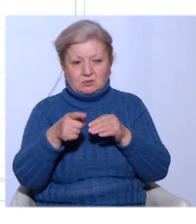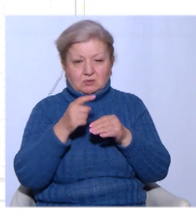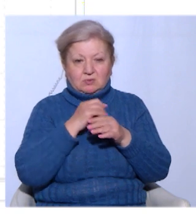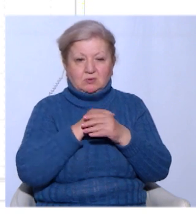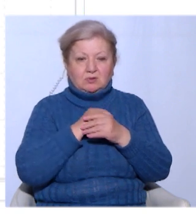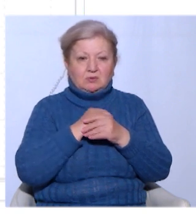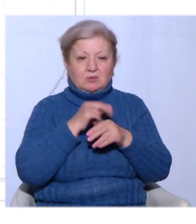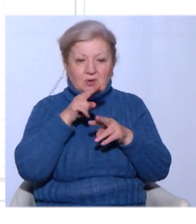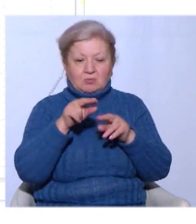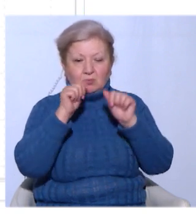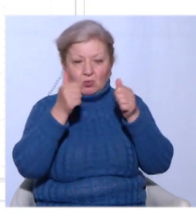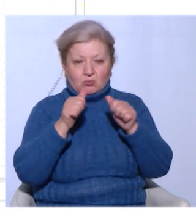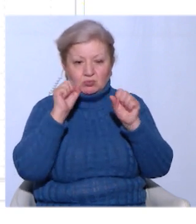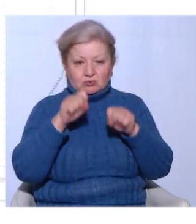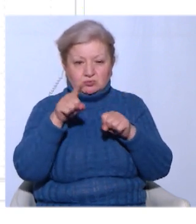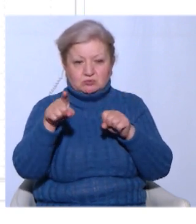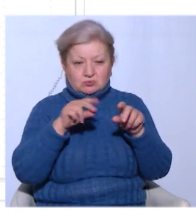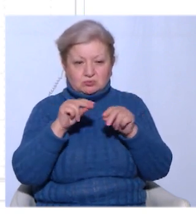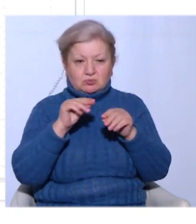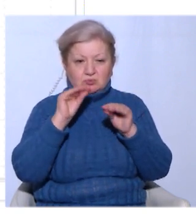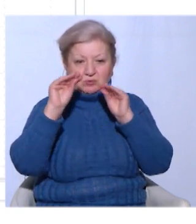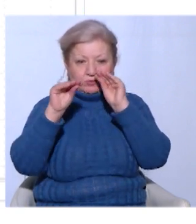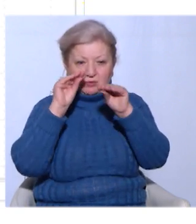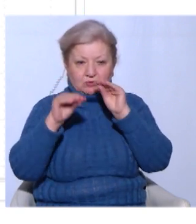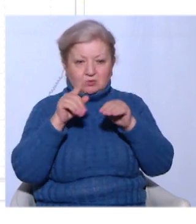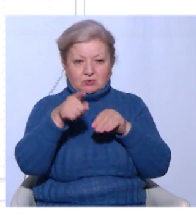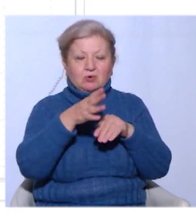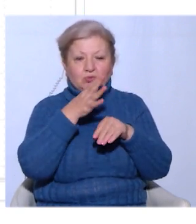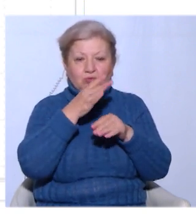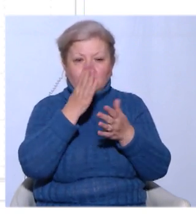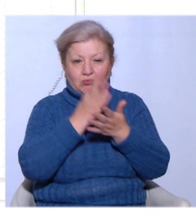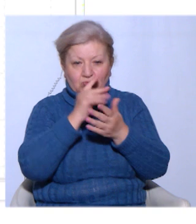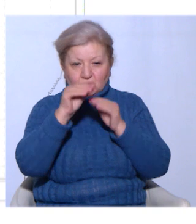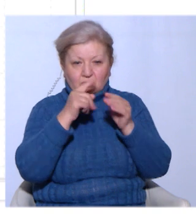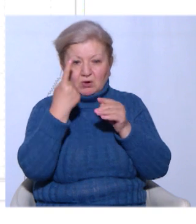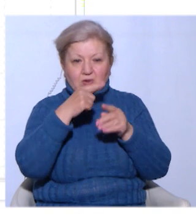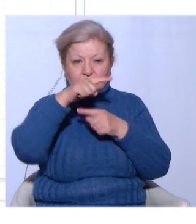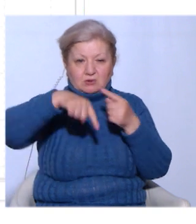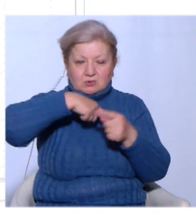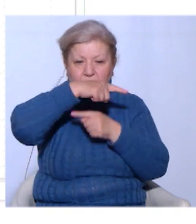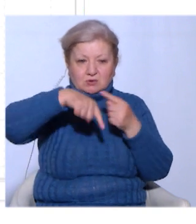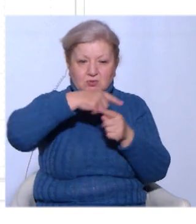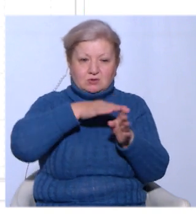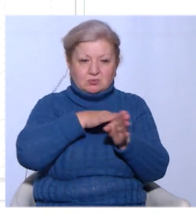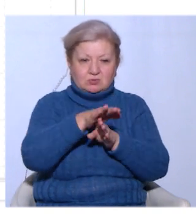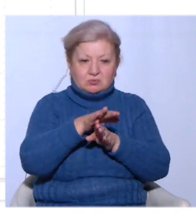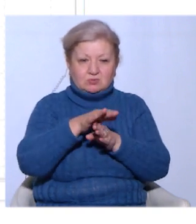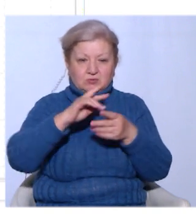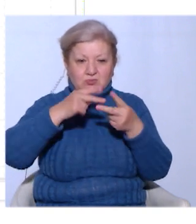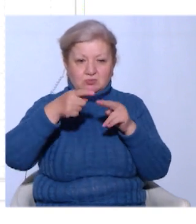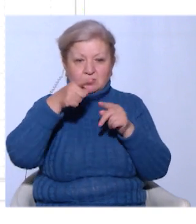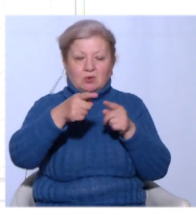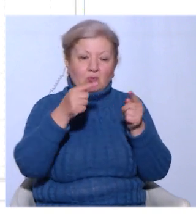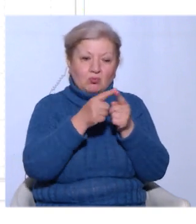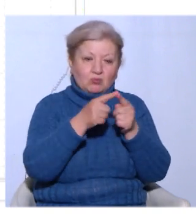ფორმულითაც შეგვიძლია განსაზღვროთ: პერიოდი არის დრო, რომლის განმავლობაში ერთი სრული ბრუნი შესრულდა, ხოლო კუთხე, რომელიც ამ